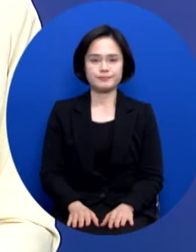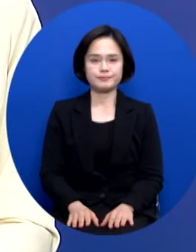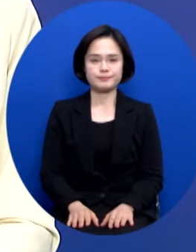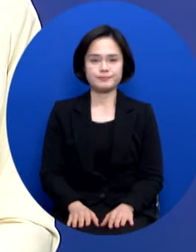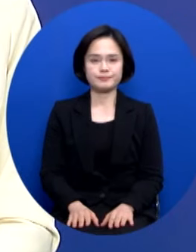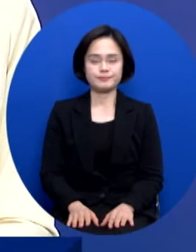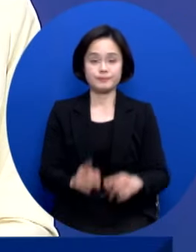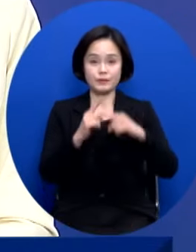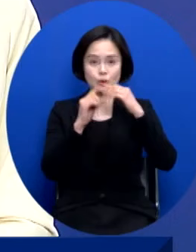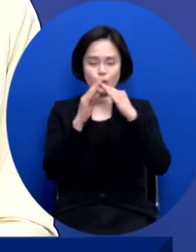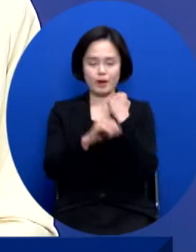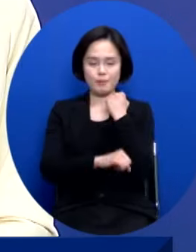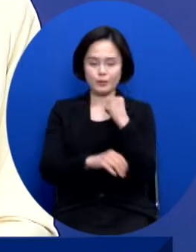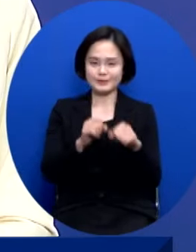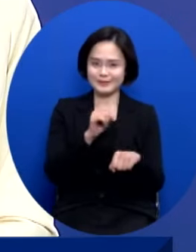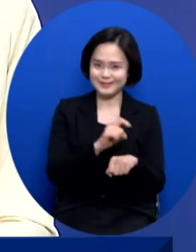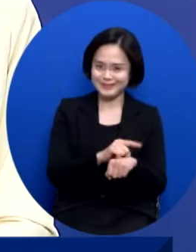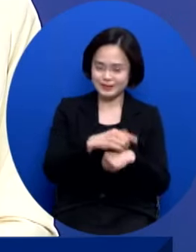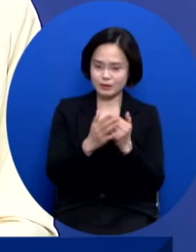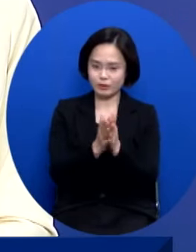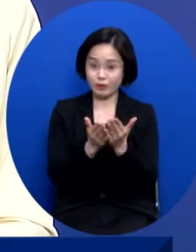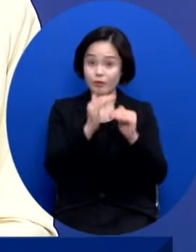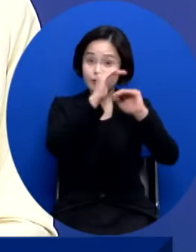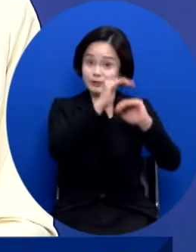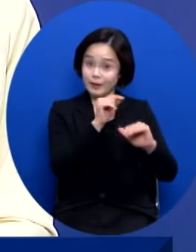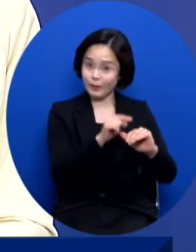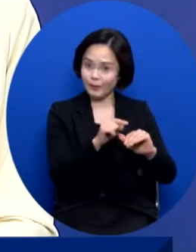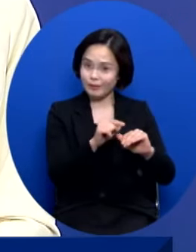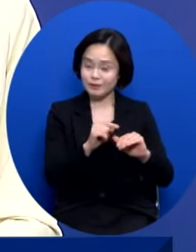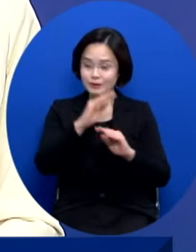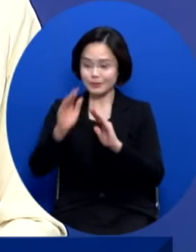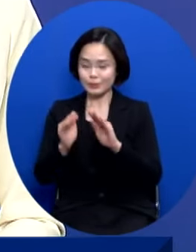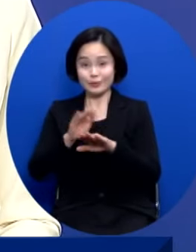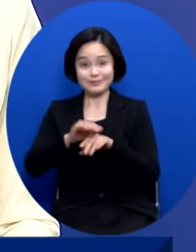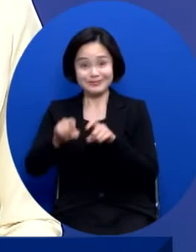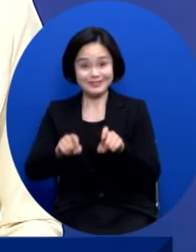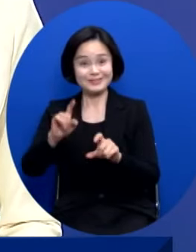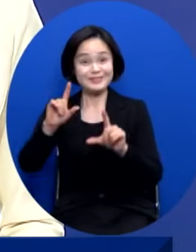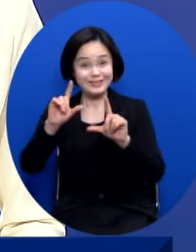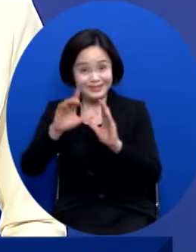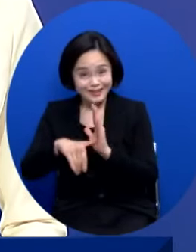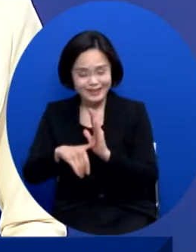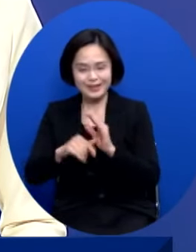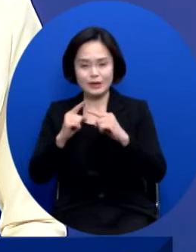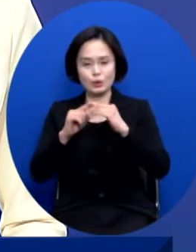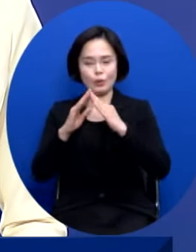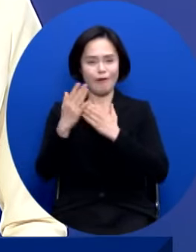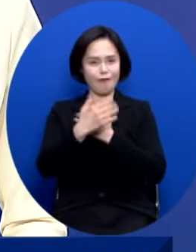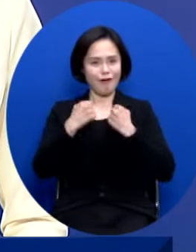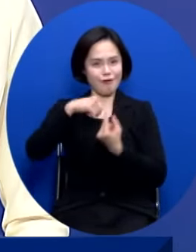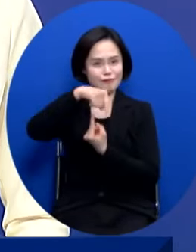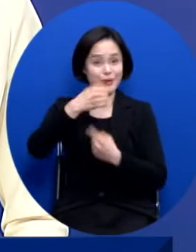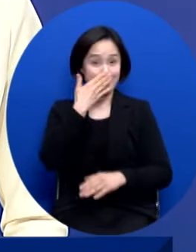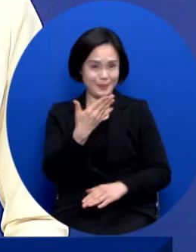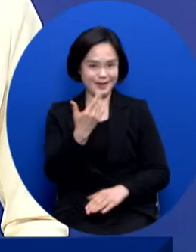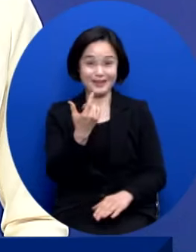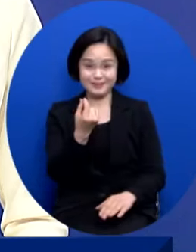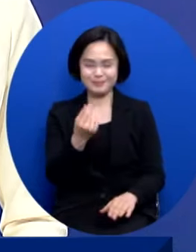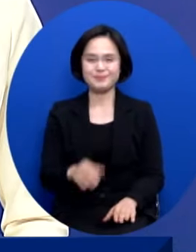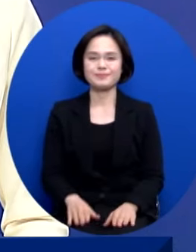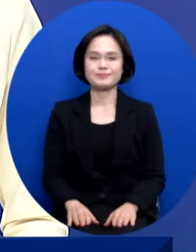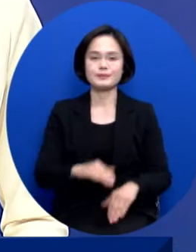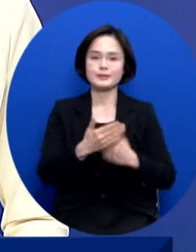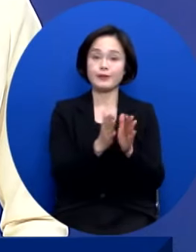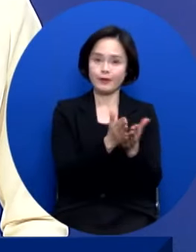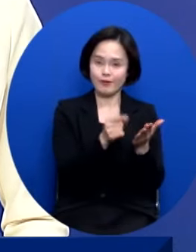교회의 본질과 성경의 내용을 교인들이 실천해갈 때 비로소 건강하고 영향력 있는 교회가 될 수 있을 텐데요. 성경을